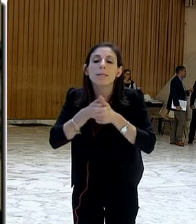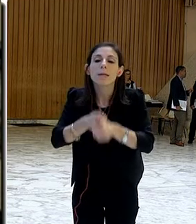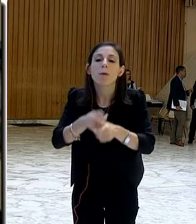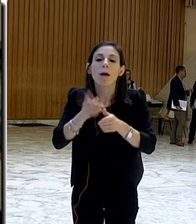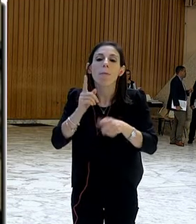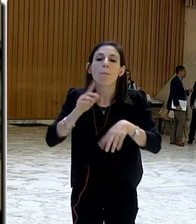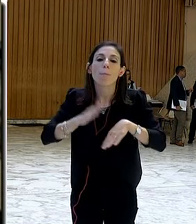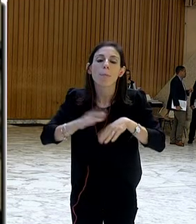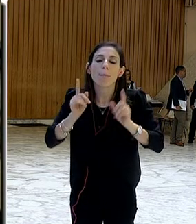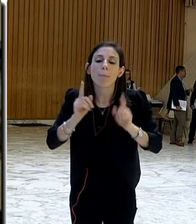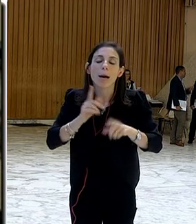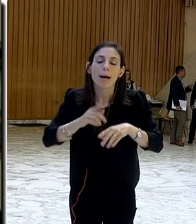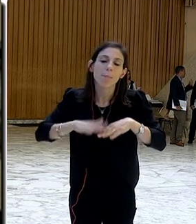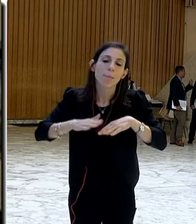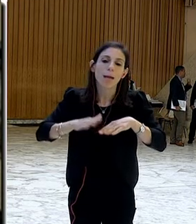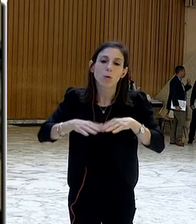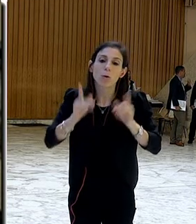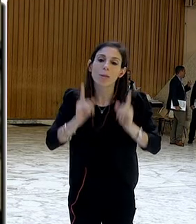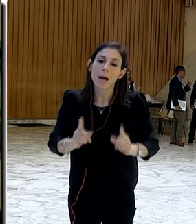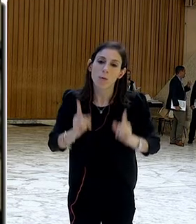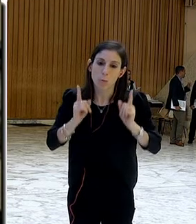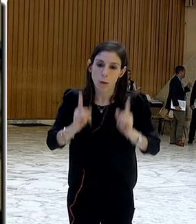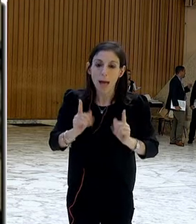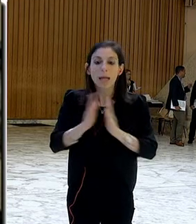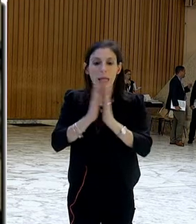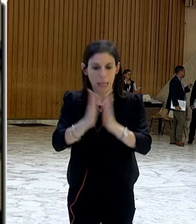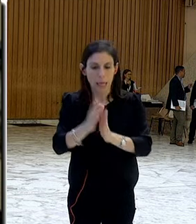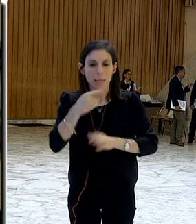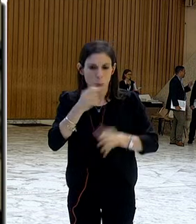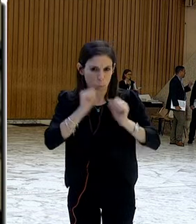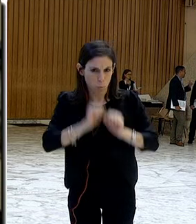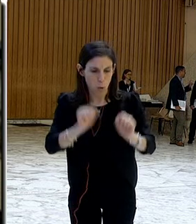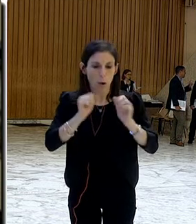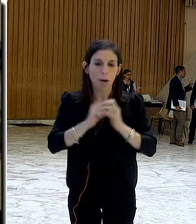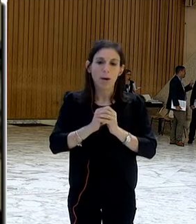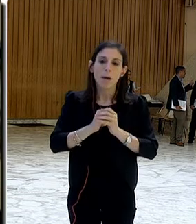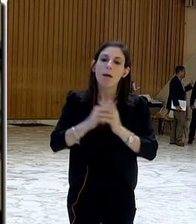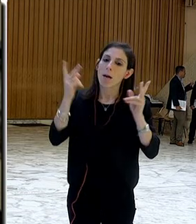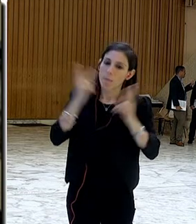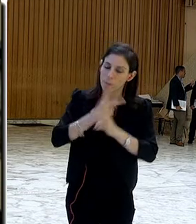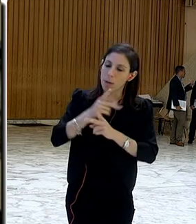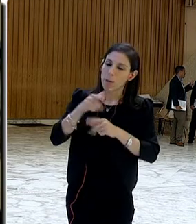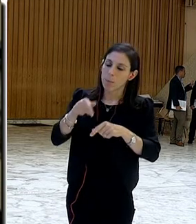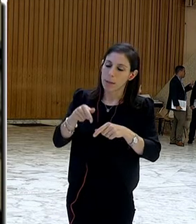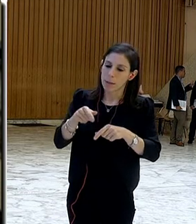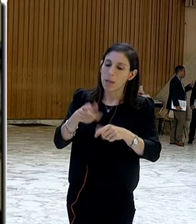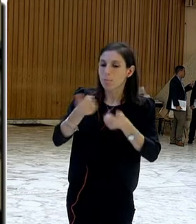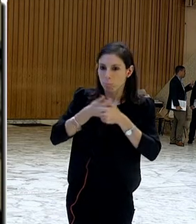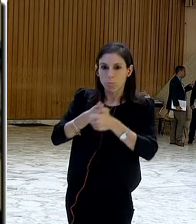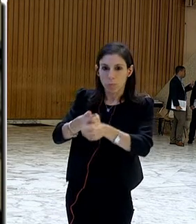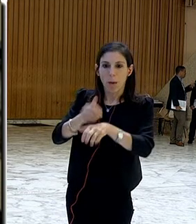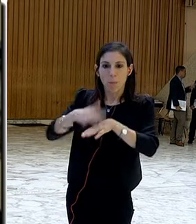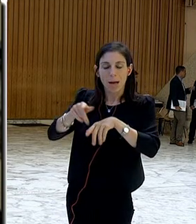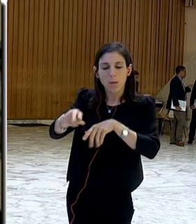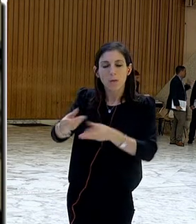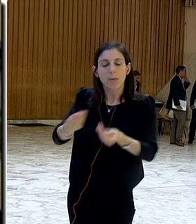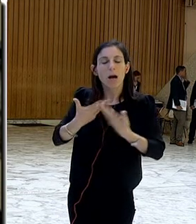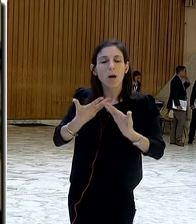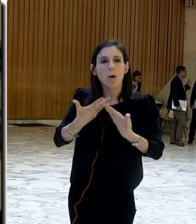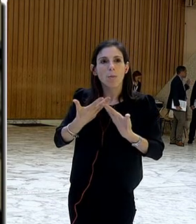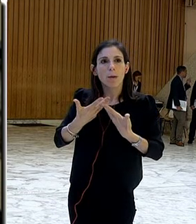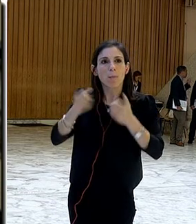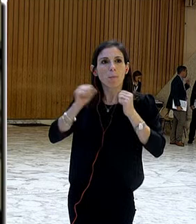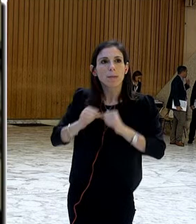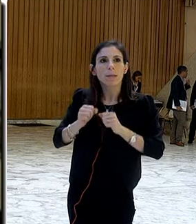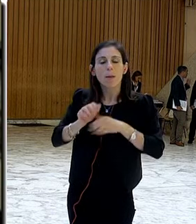promet l'Église. Par ailleurs, cela nous a permis d'assainir notre rapport conjugal avec la